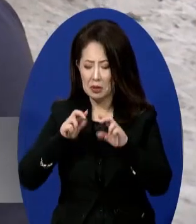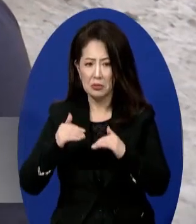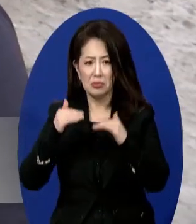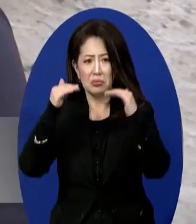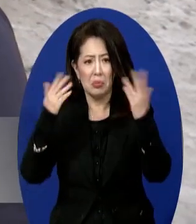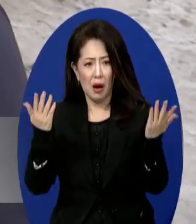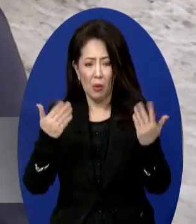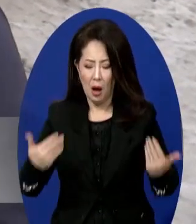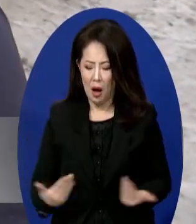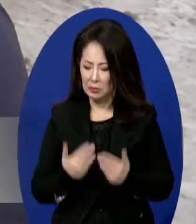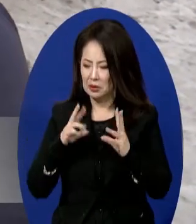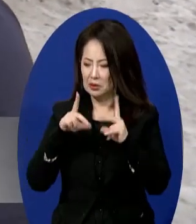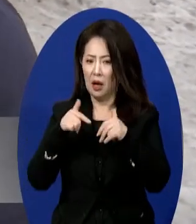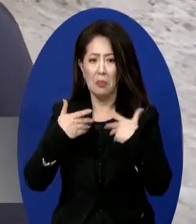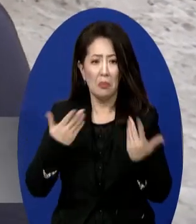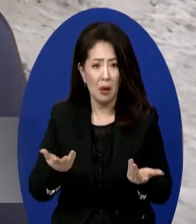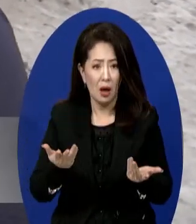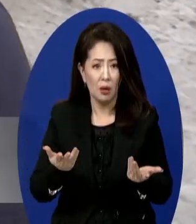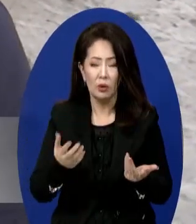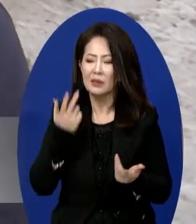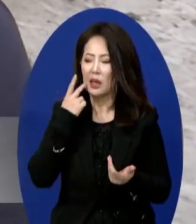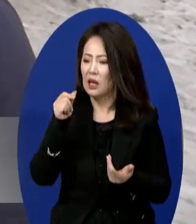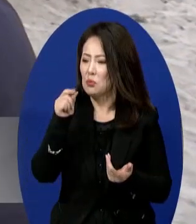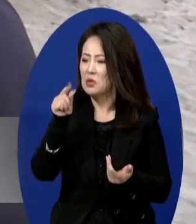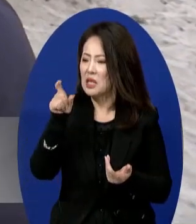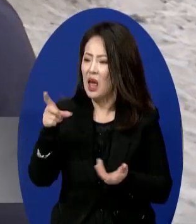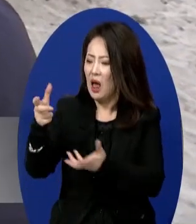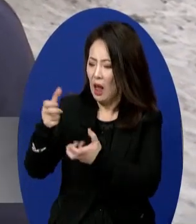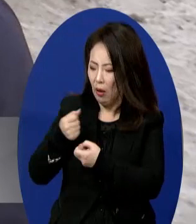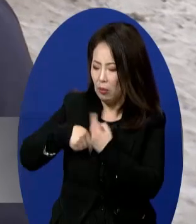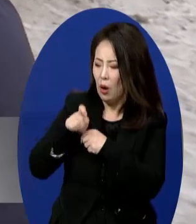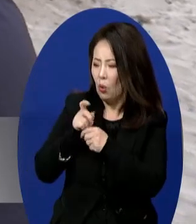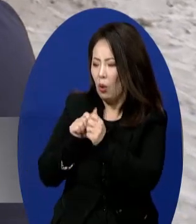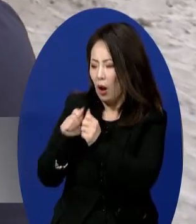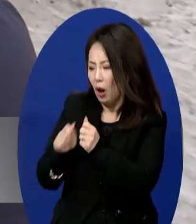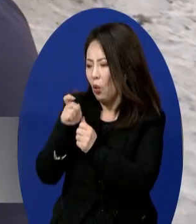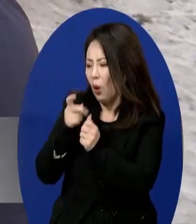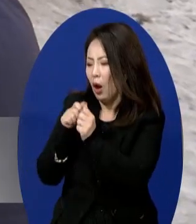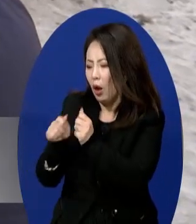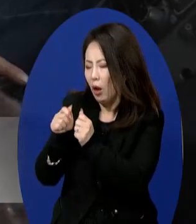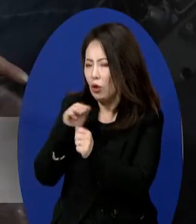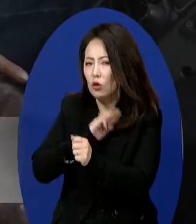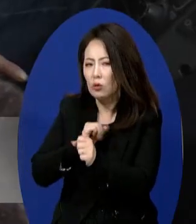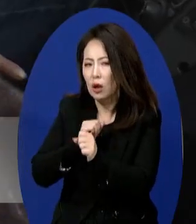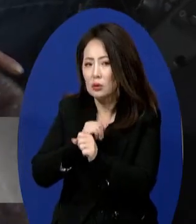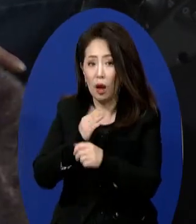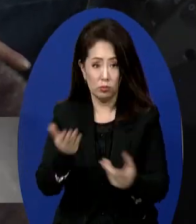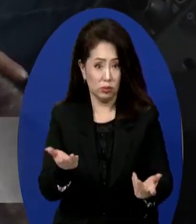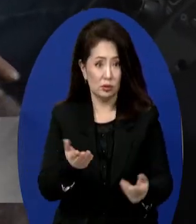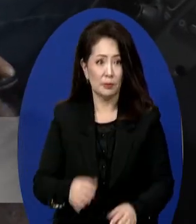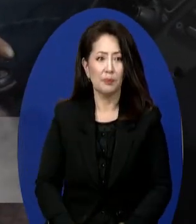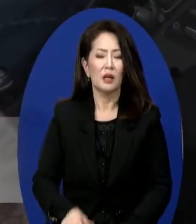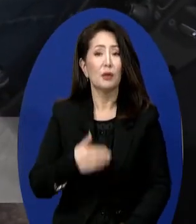амьдрал сайжирдгүү, ингээд нэг зээлийн хүү үндсэн зээлээ төтгөх нь төдөөд ирнэ, ажил саргаал идэ хурж штт. Тэтгэврийн